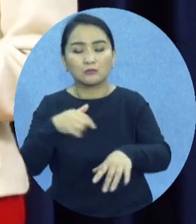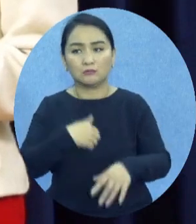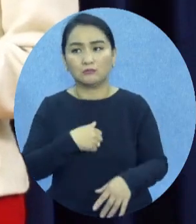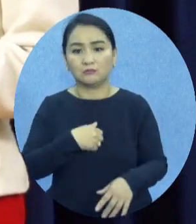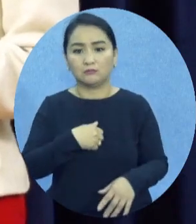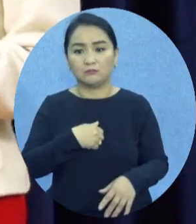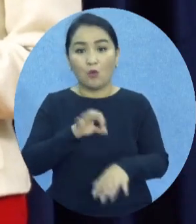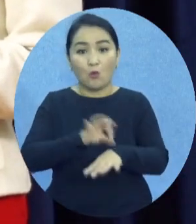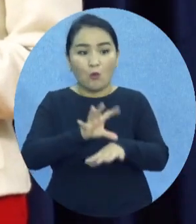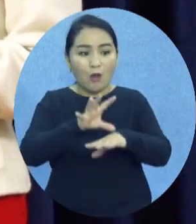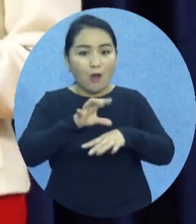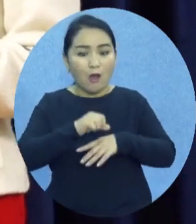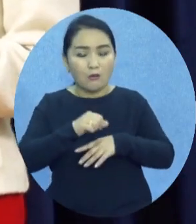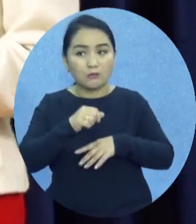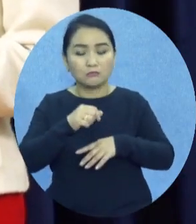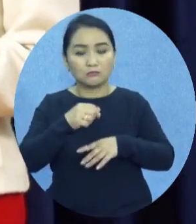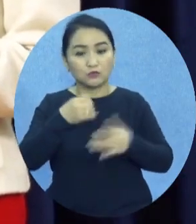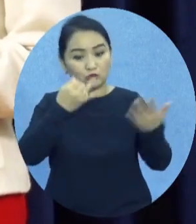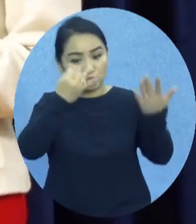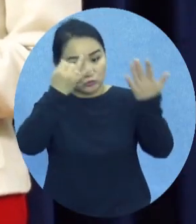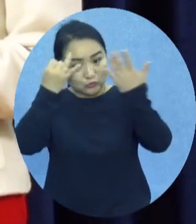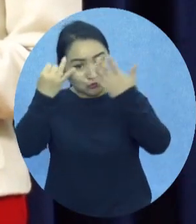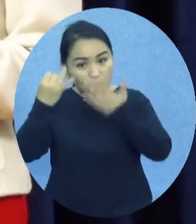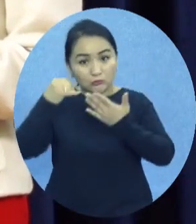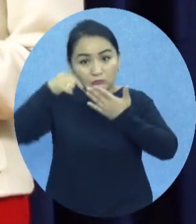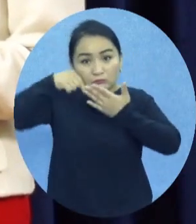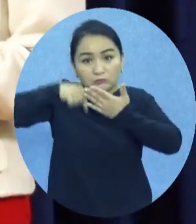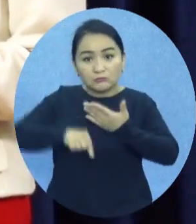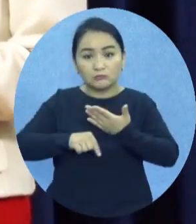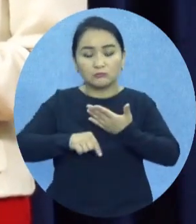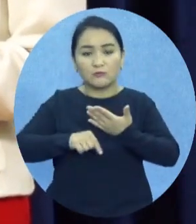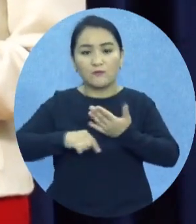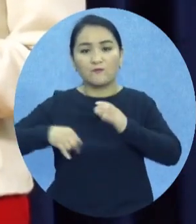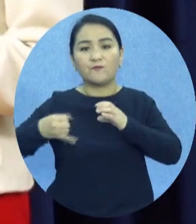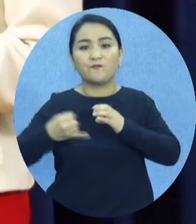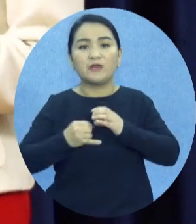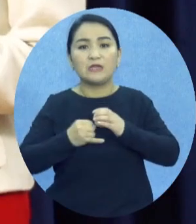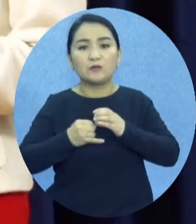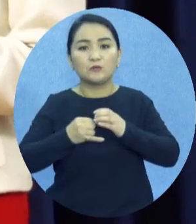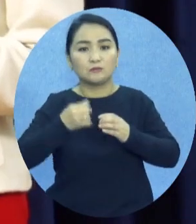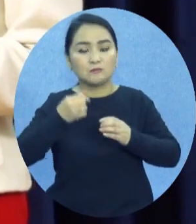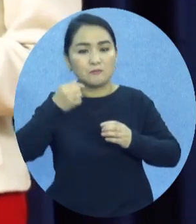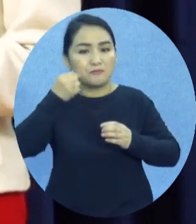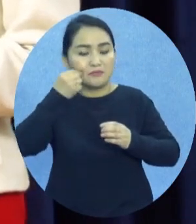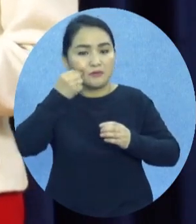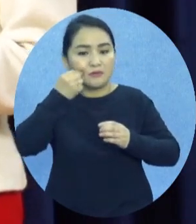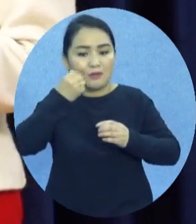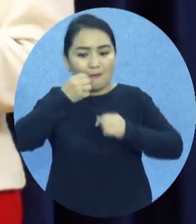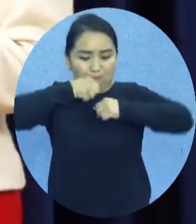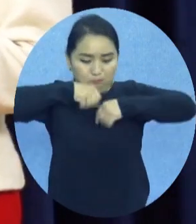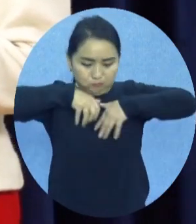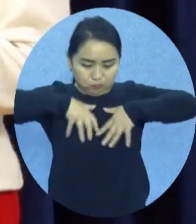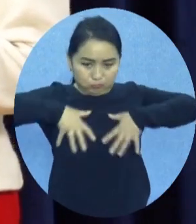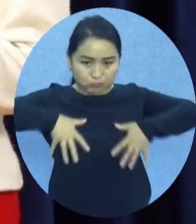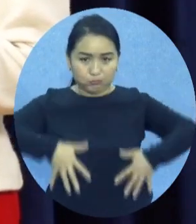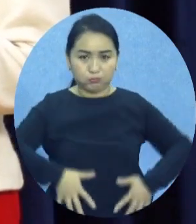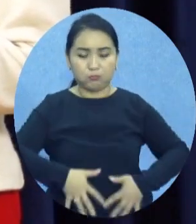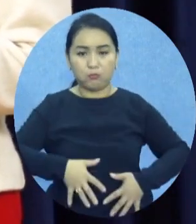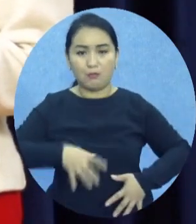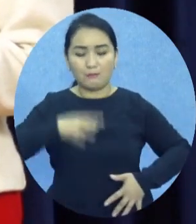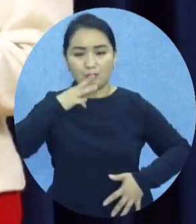илэрдэг. 7 хоногийн дотор тэгээд тэр доминант вирус болоод халдвар их тархахаар эмнэлзэн шинж